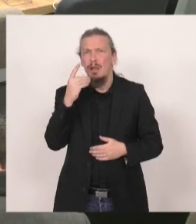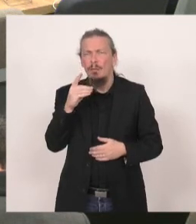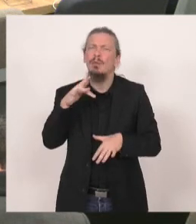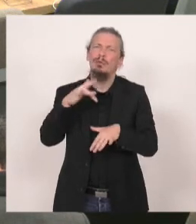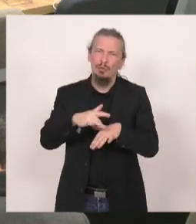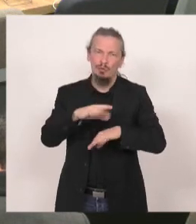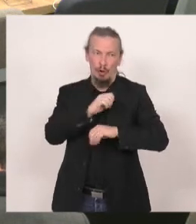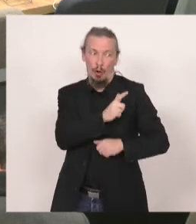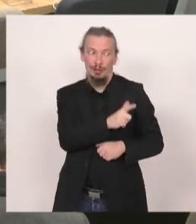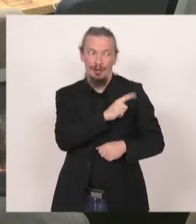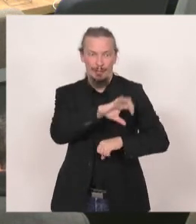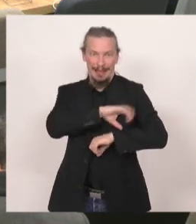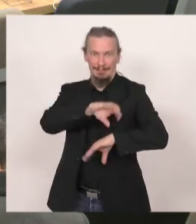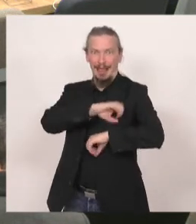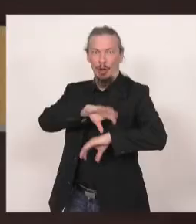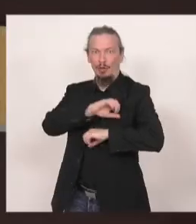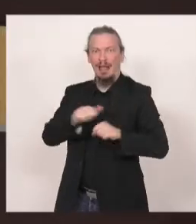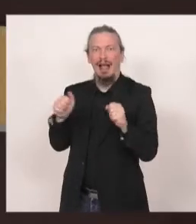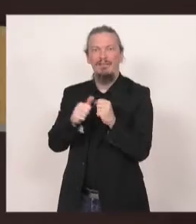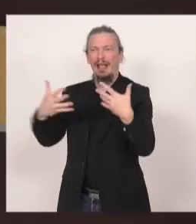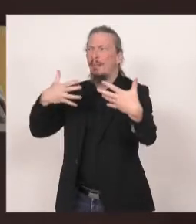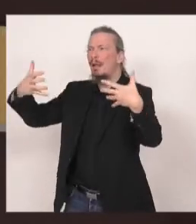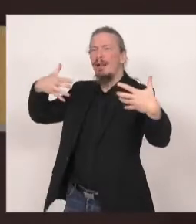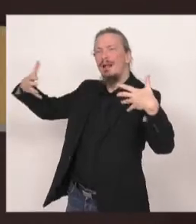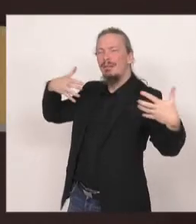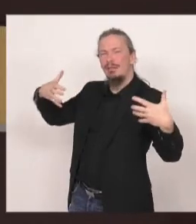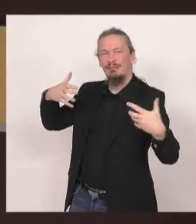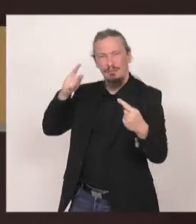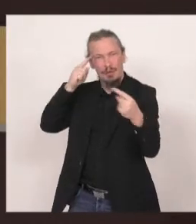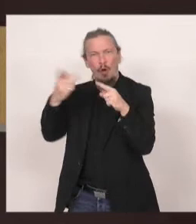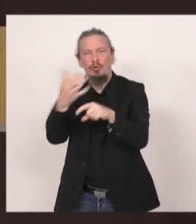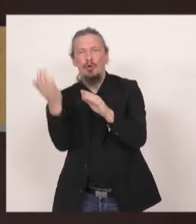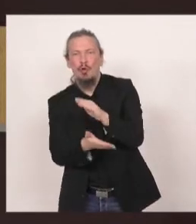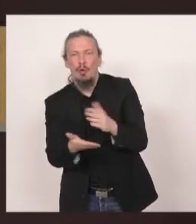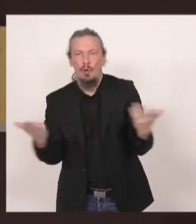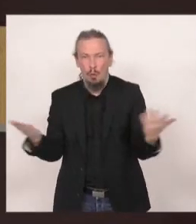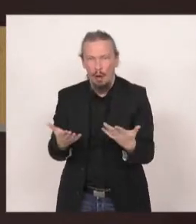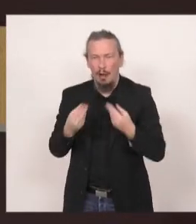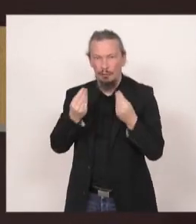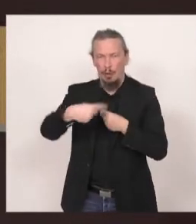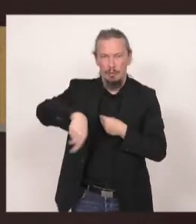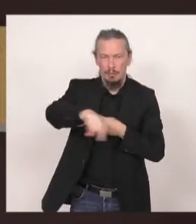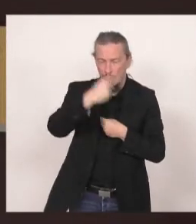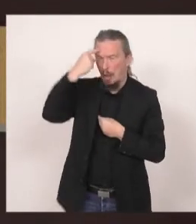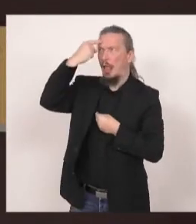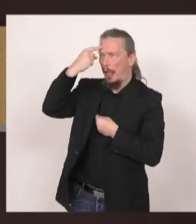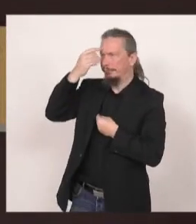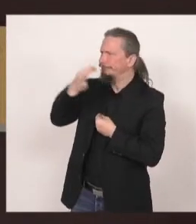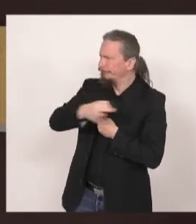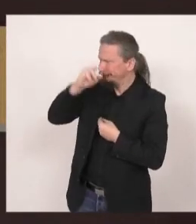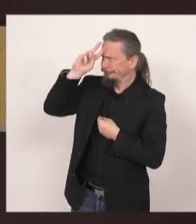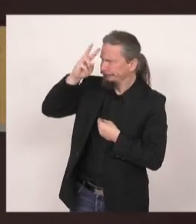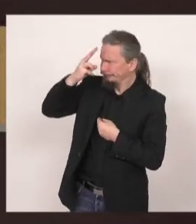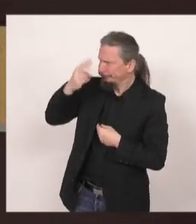expérimenter ensemble le prototype autour d'une fresque des enjeux pour justement faire acquérir le réflexe de la santé environnementale dans tous les projets.